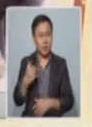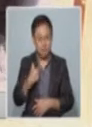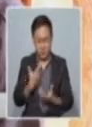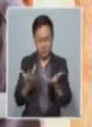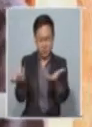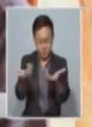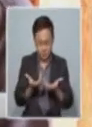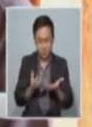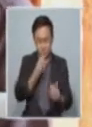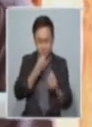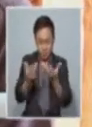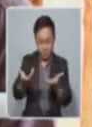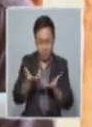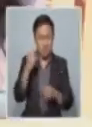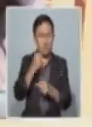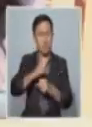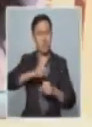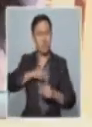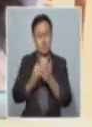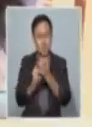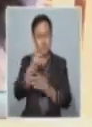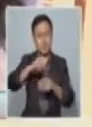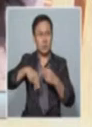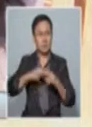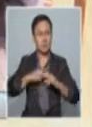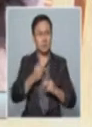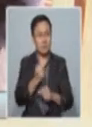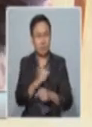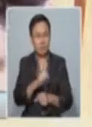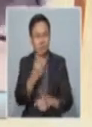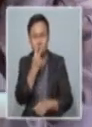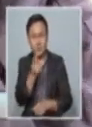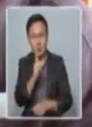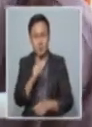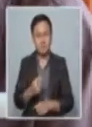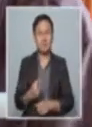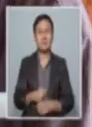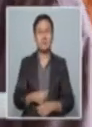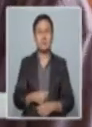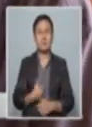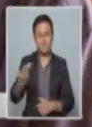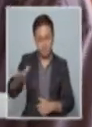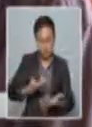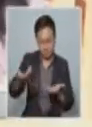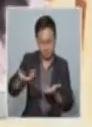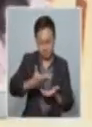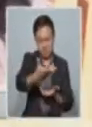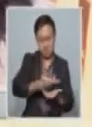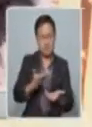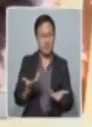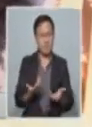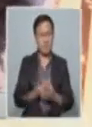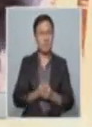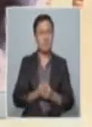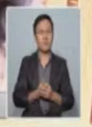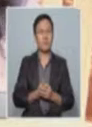าหารให้กินอีกครับทำจากสวนนะครับ เหรอ ครับ นายโอ้โหใจปั้ม มากมาลูกมา โอ้โหคุณลุงอนุชิตเนี่ยสุดยอดเลย ย